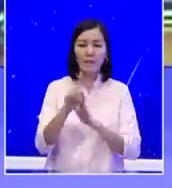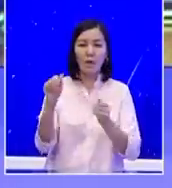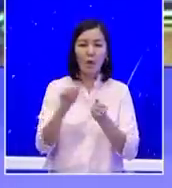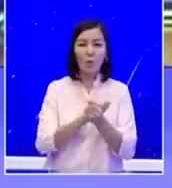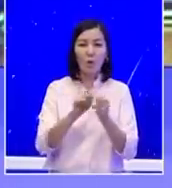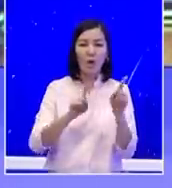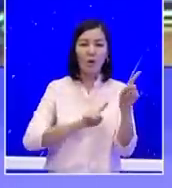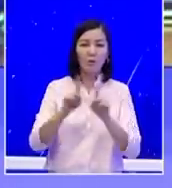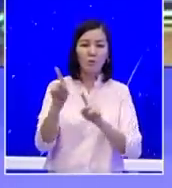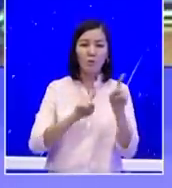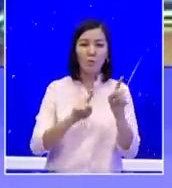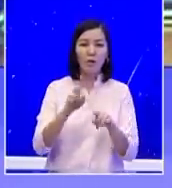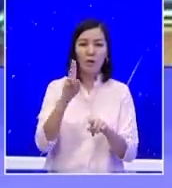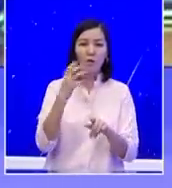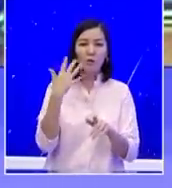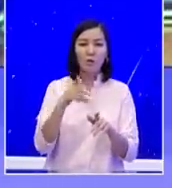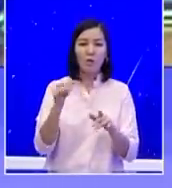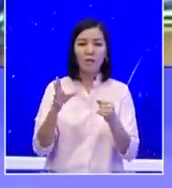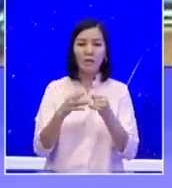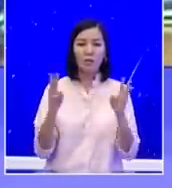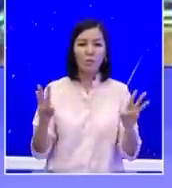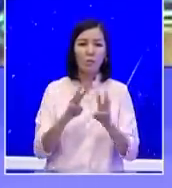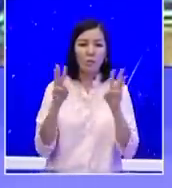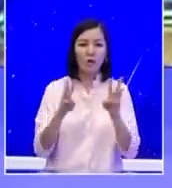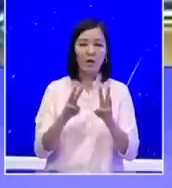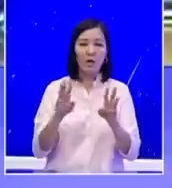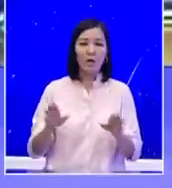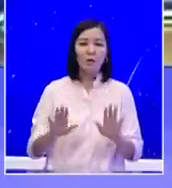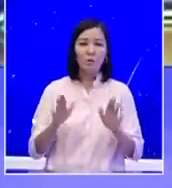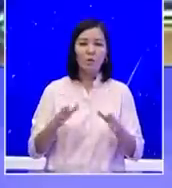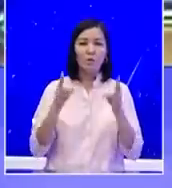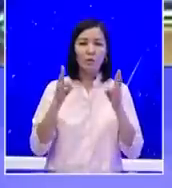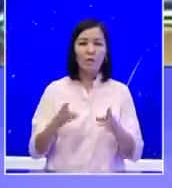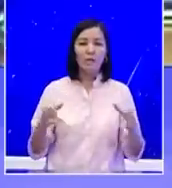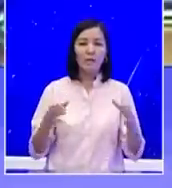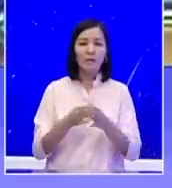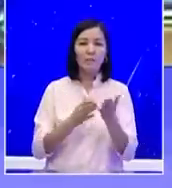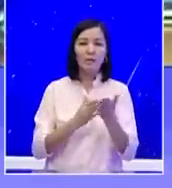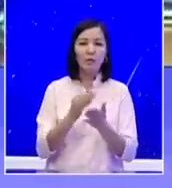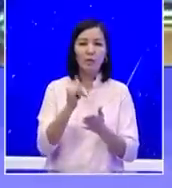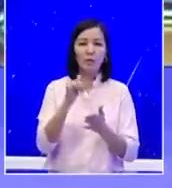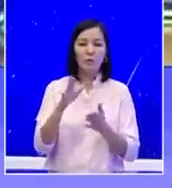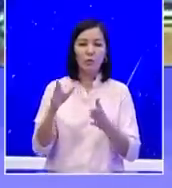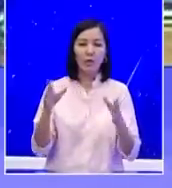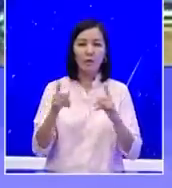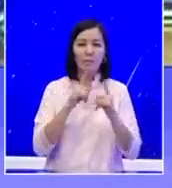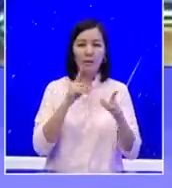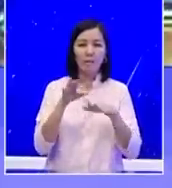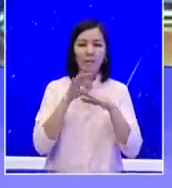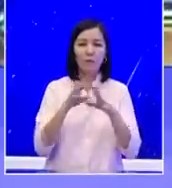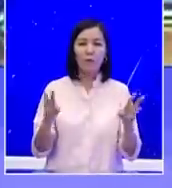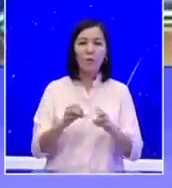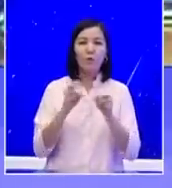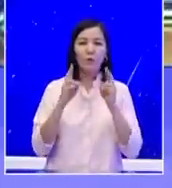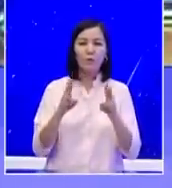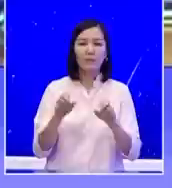250 гектар аумақ от қоранған. Осыған байланысты өңірлік төтенше жағдайлар департамент өкілдері Жетісу медиа алаңында брифинг өткізді.